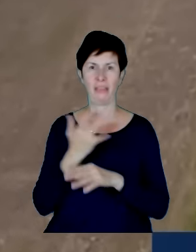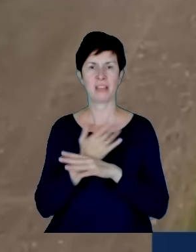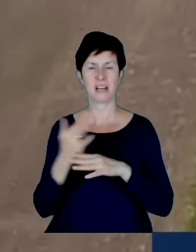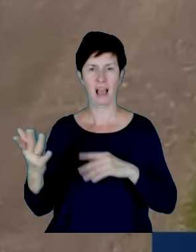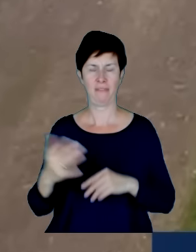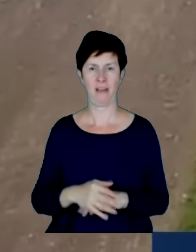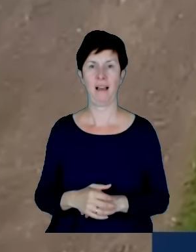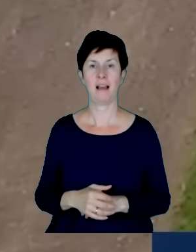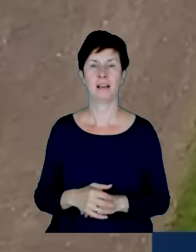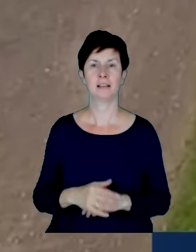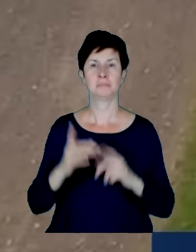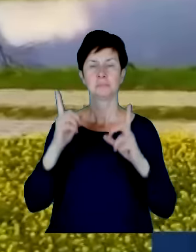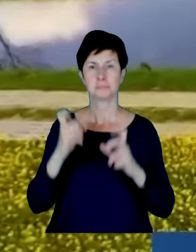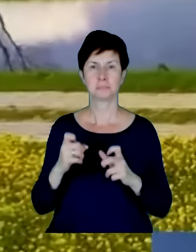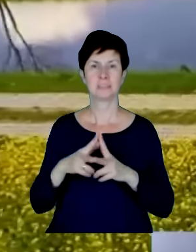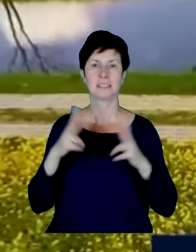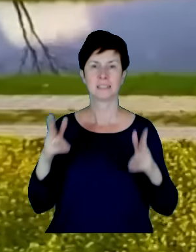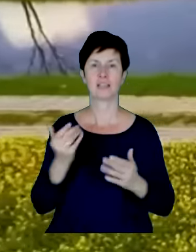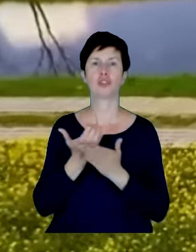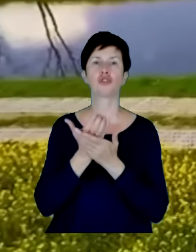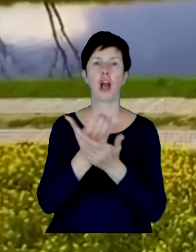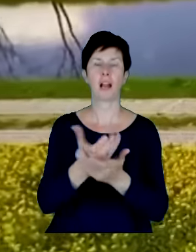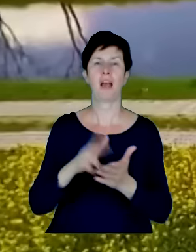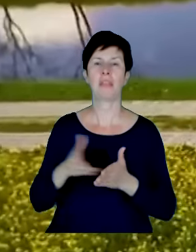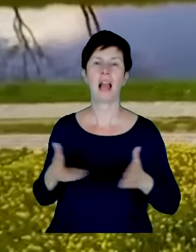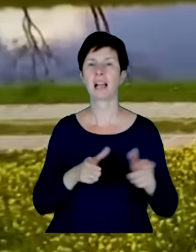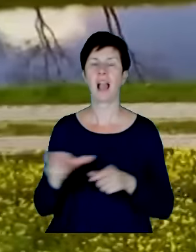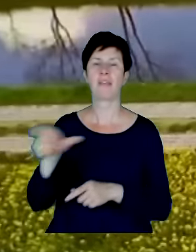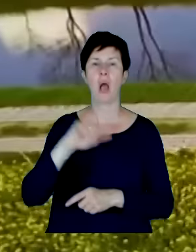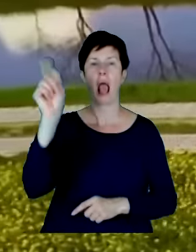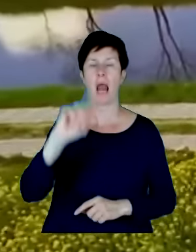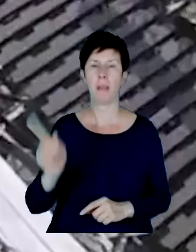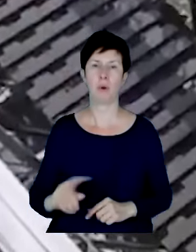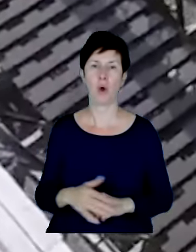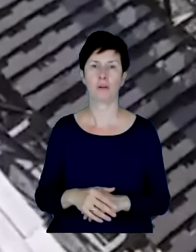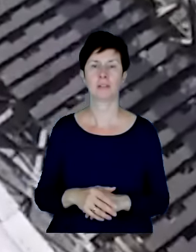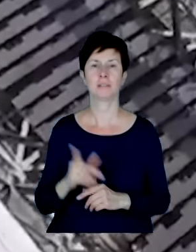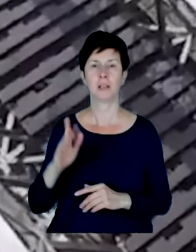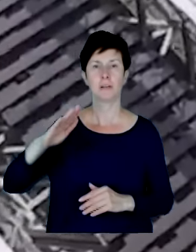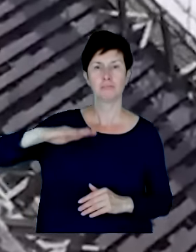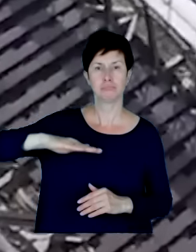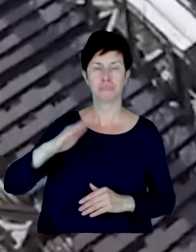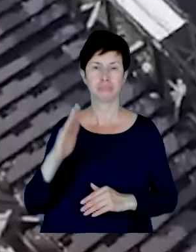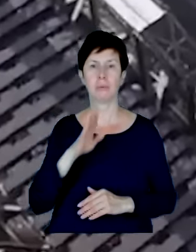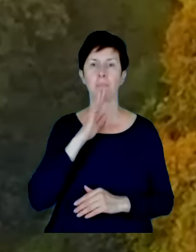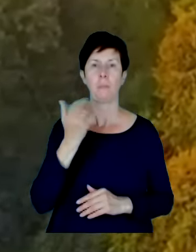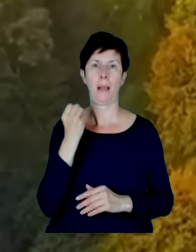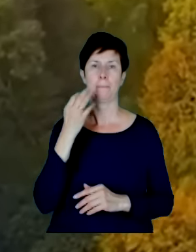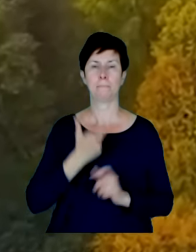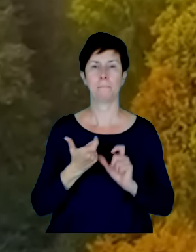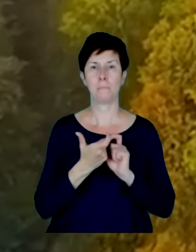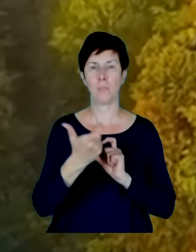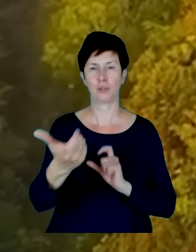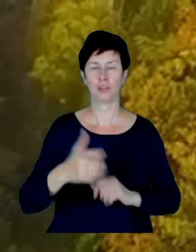początek przyg rozpoczął się sezon żeglugowy na Kanale Elbląskim tras wyznaczą zy które przypominają tory kolejowe z sunący